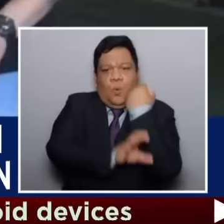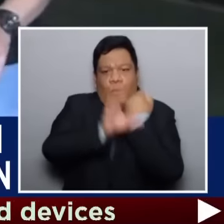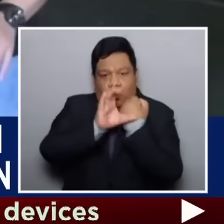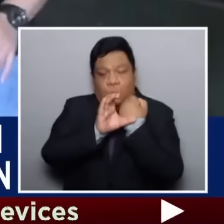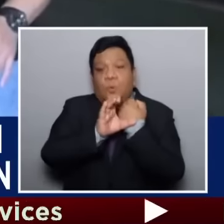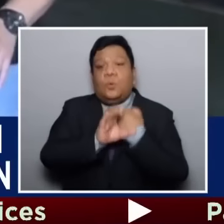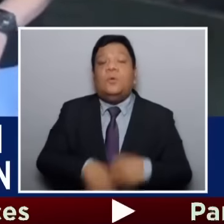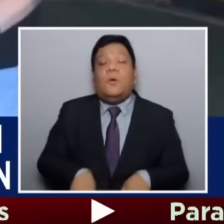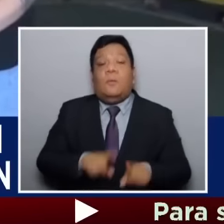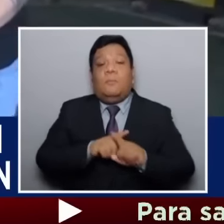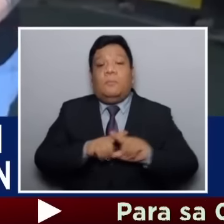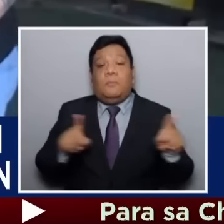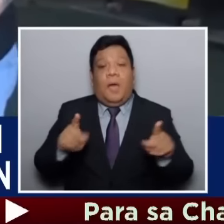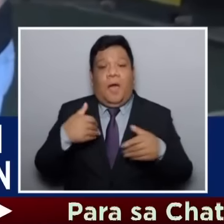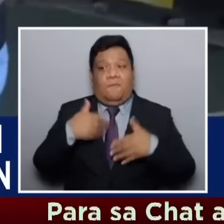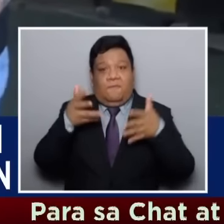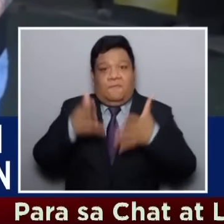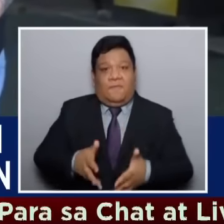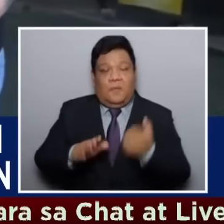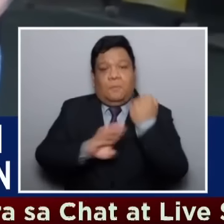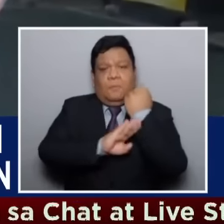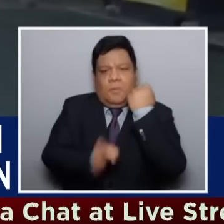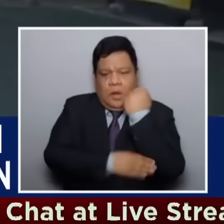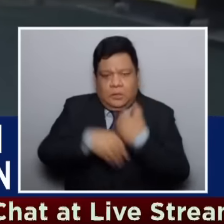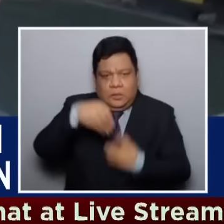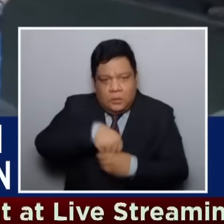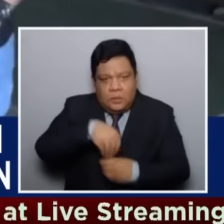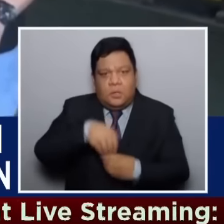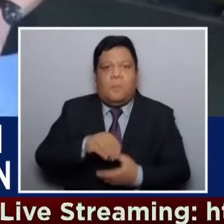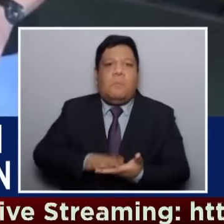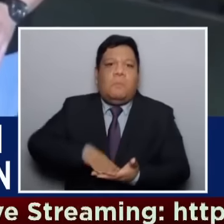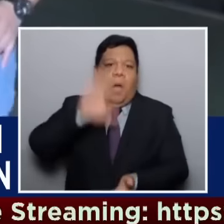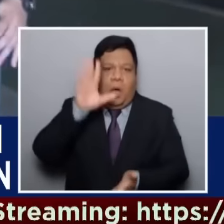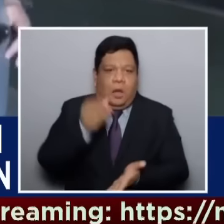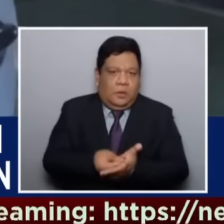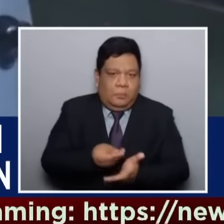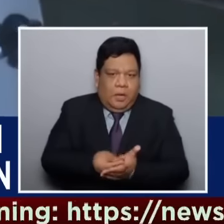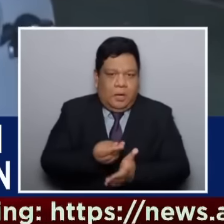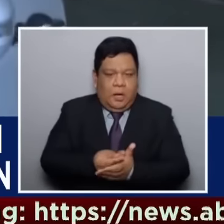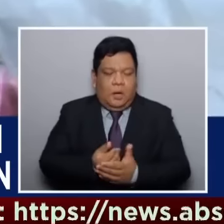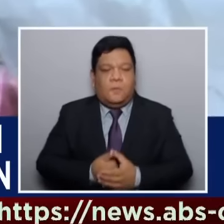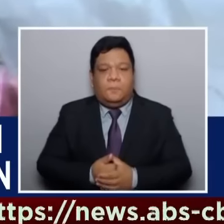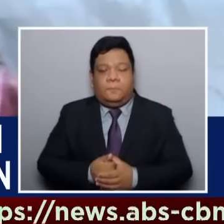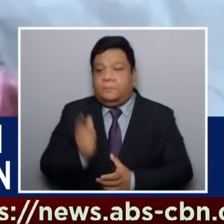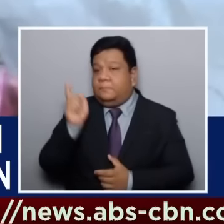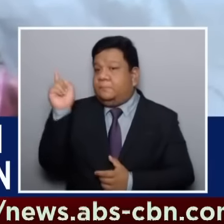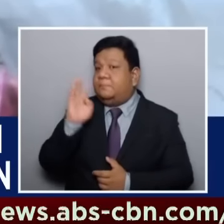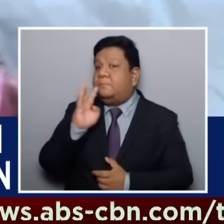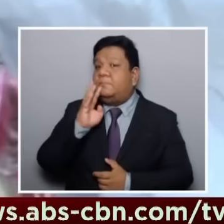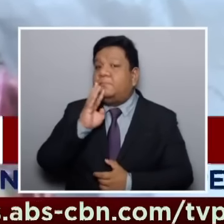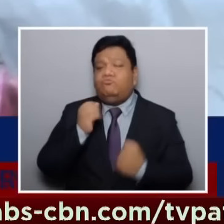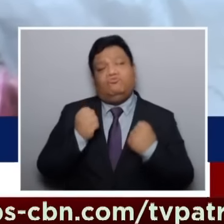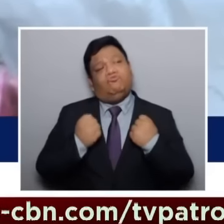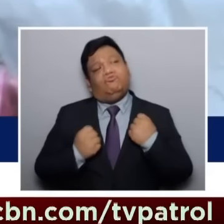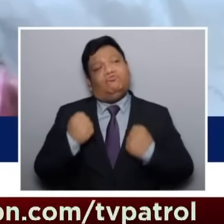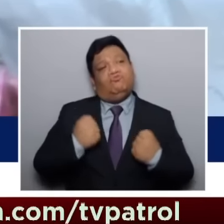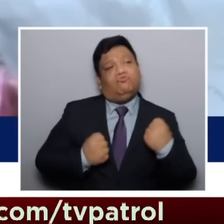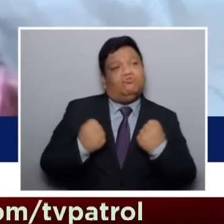may iniwan itong bag na halatang malaking pera ang laman. Habang ongoing po kami sa biyahe, may nilagay pong bag